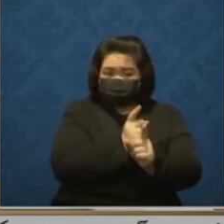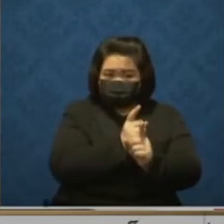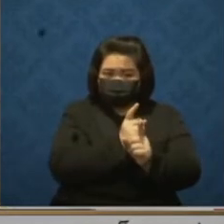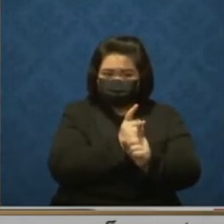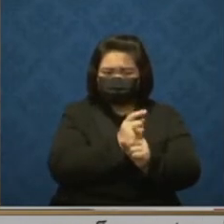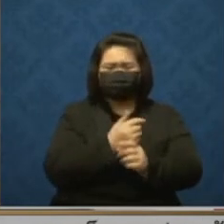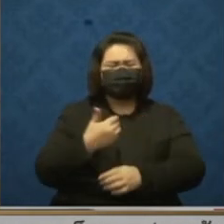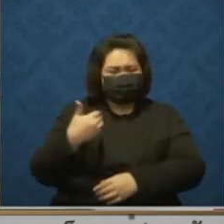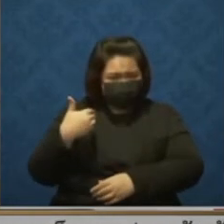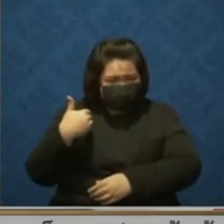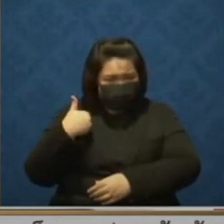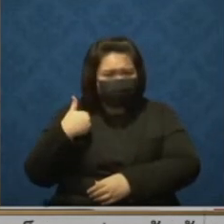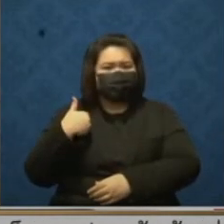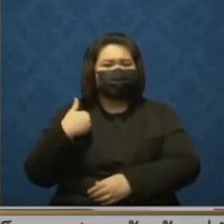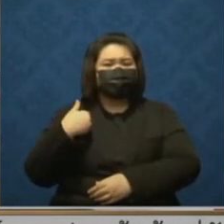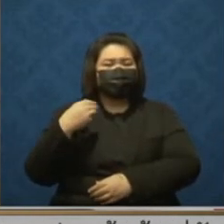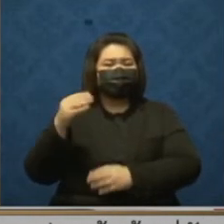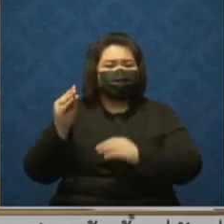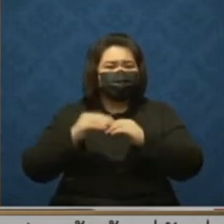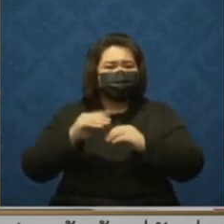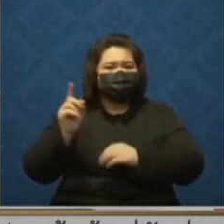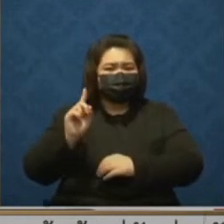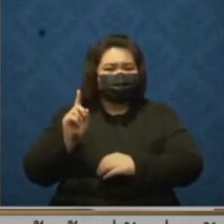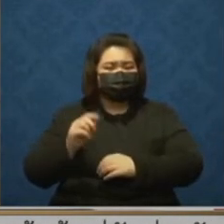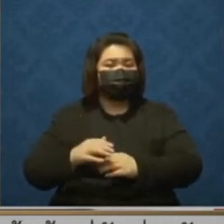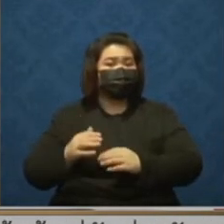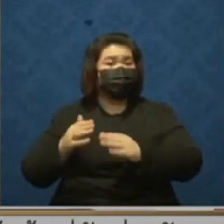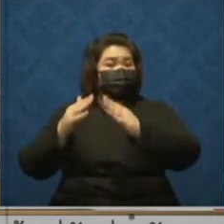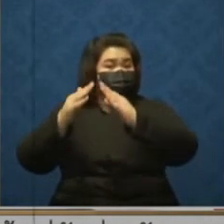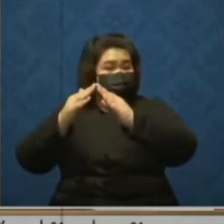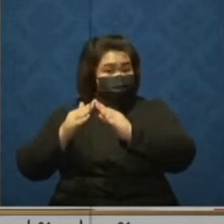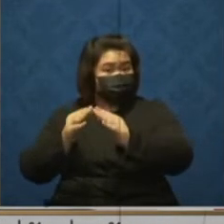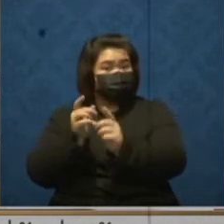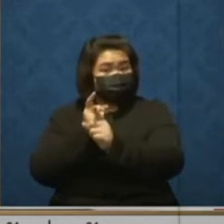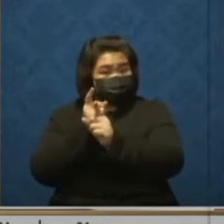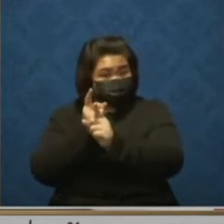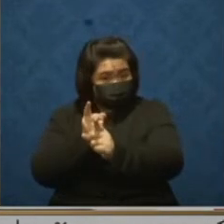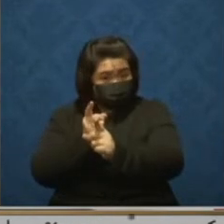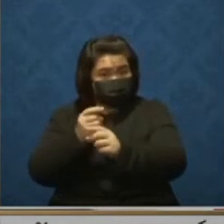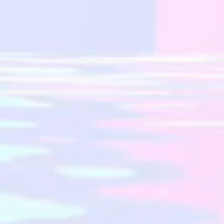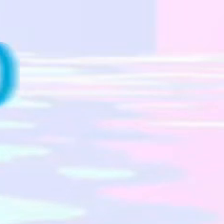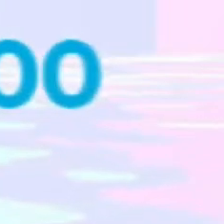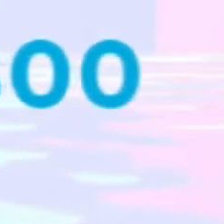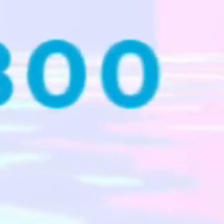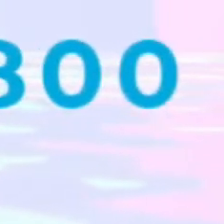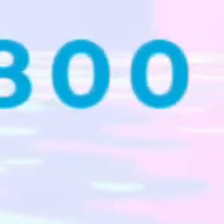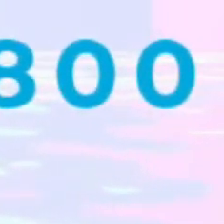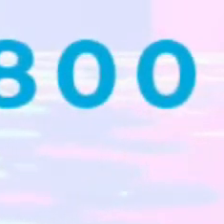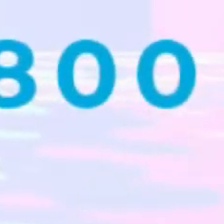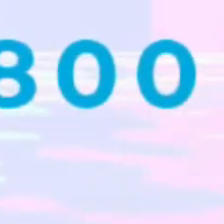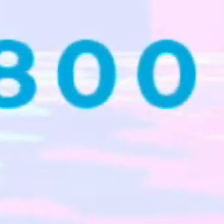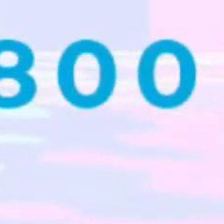พลเอกประยุทธ์ทุ่มทุนมากครับคือล่าสุดเนี่ยตามก็ไปอยู่ถึงในบ้านครับไปห้องนอน